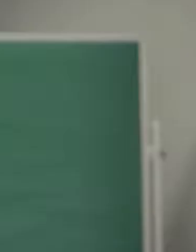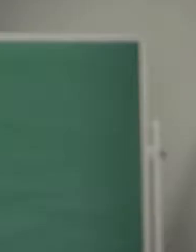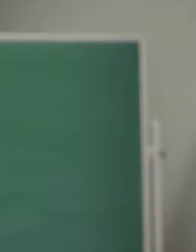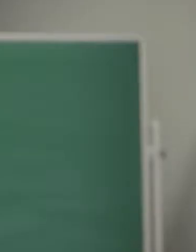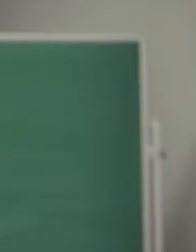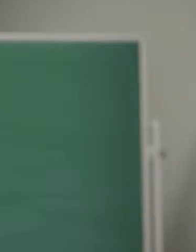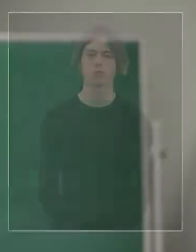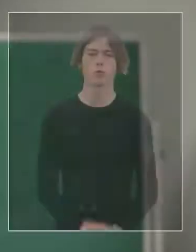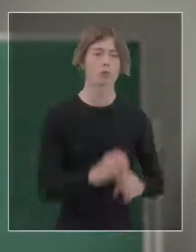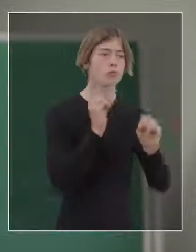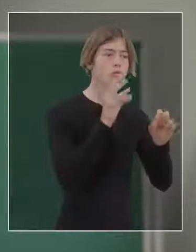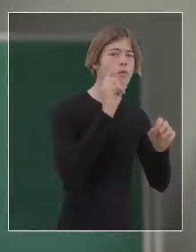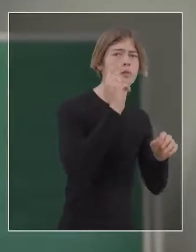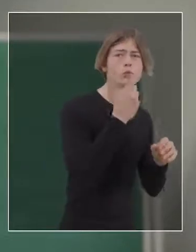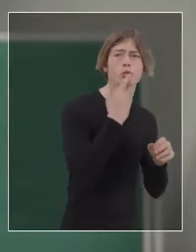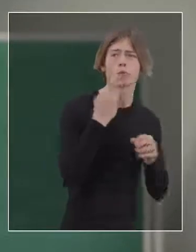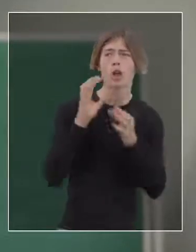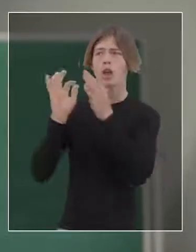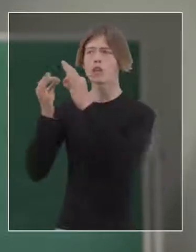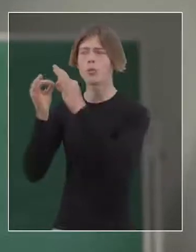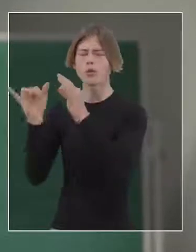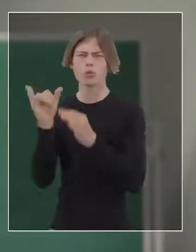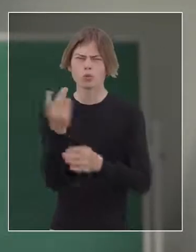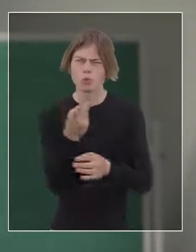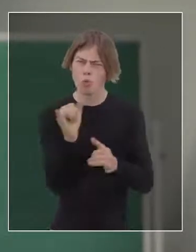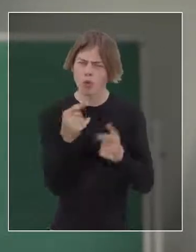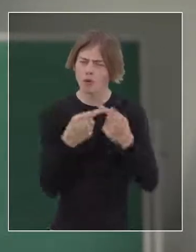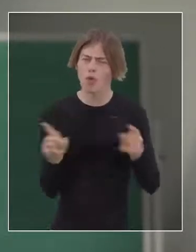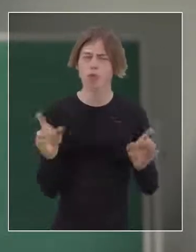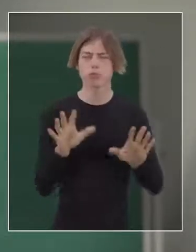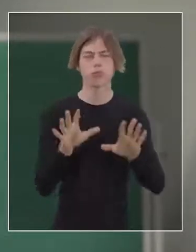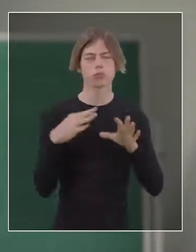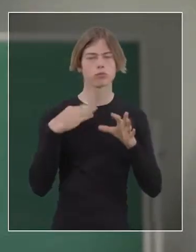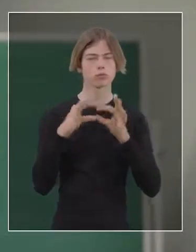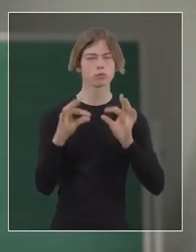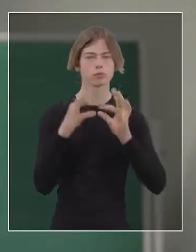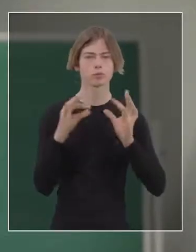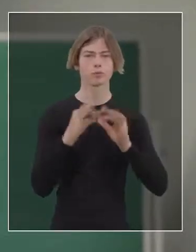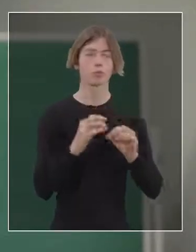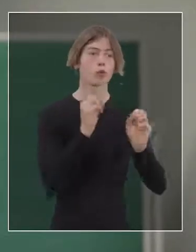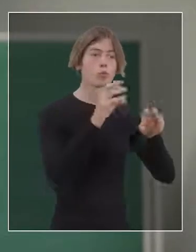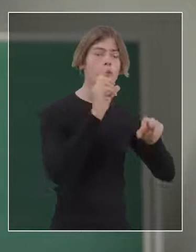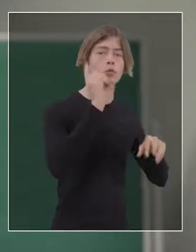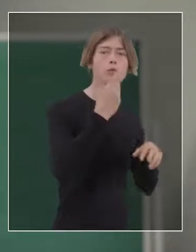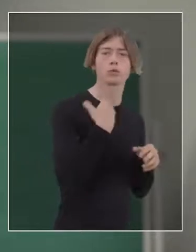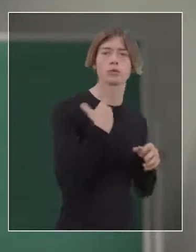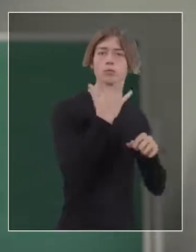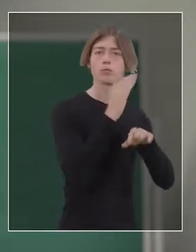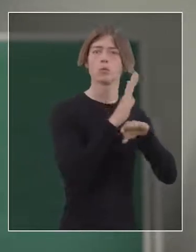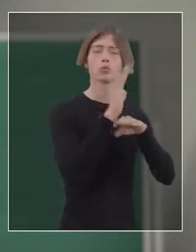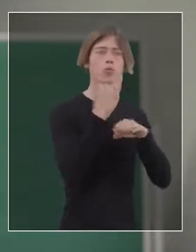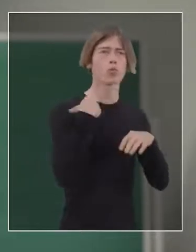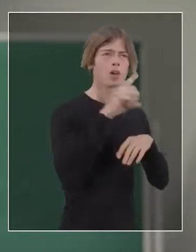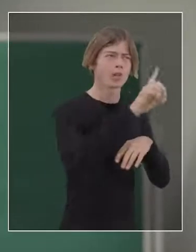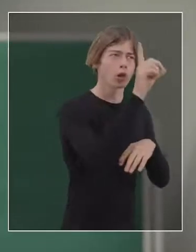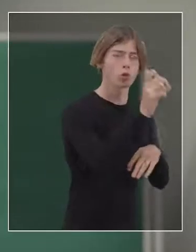La différence, c'est que avec un prof, le prof sourd, c'est que lui, il est diplômé dans ce domaine-là. Du coup,